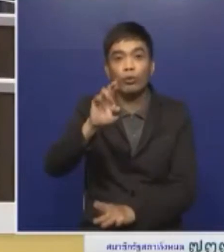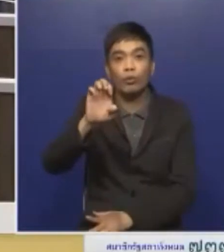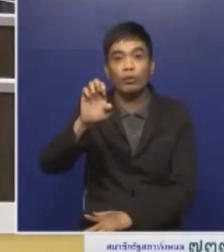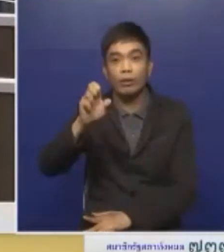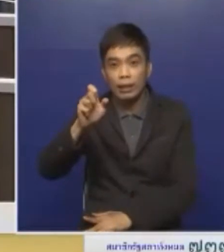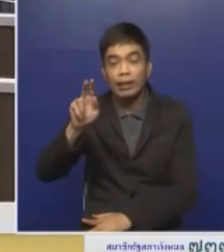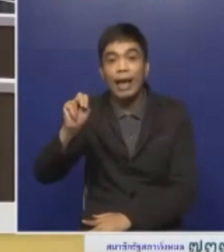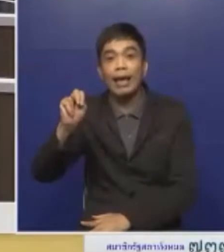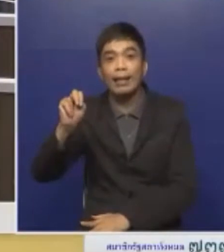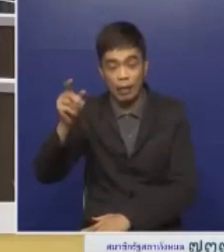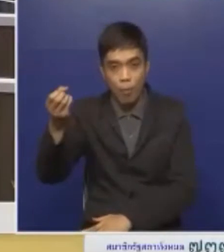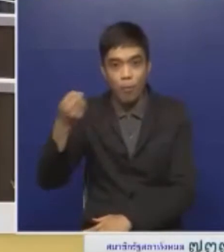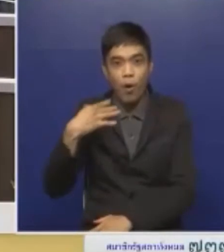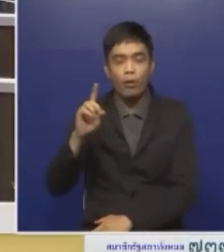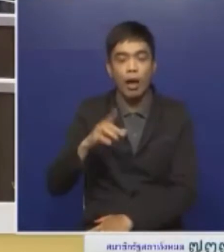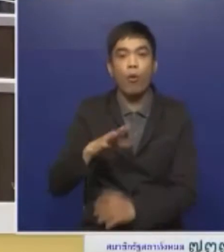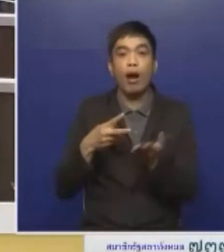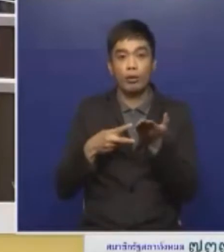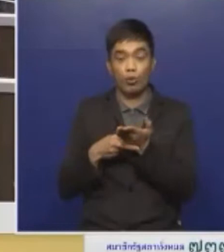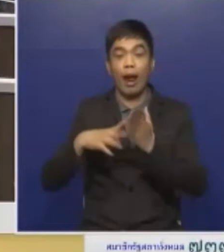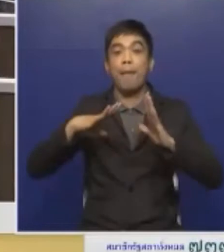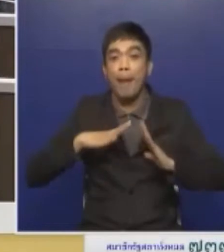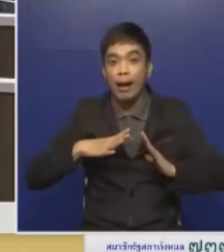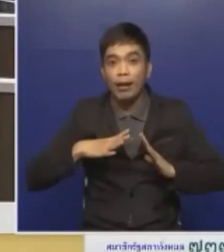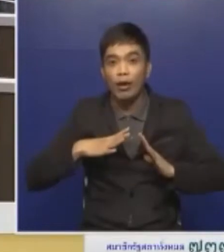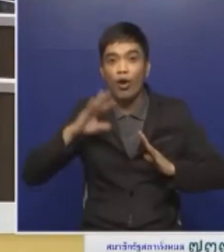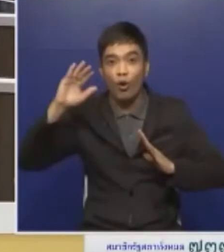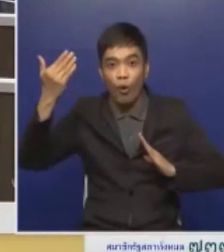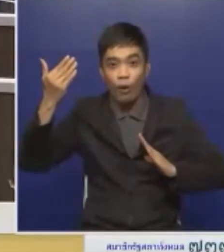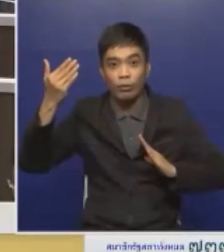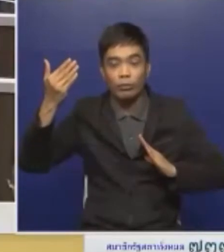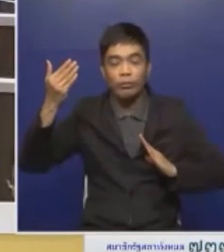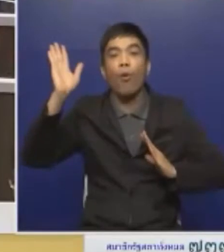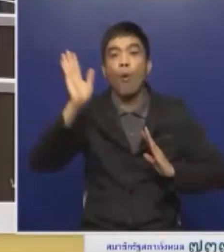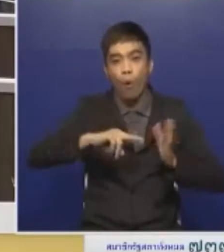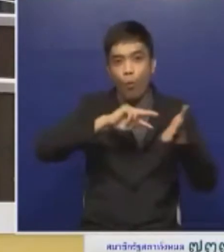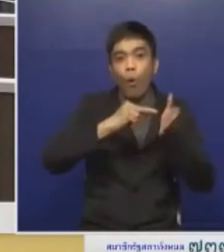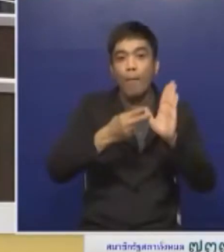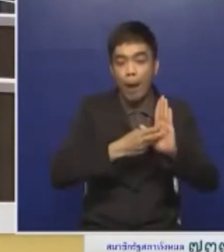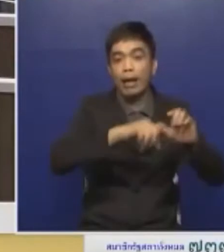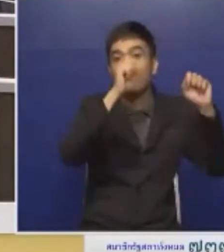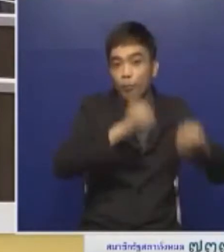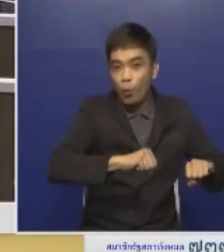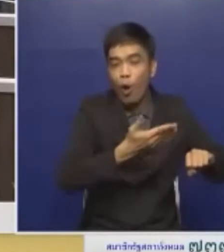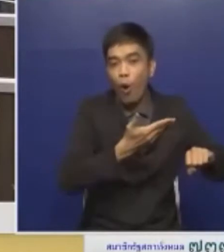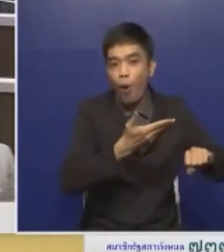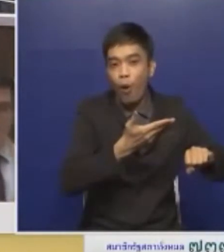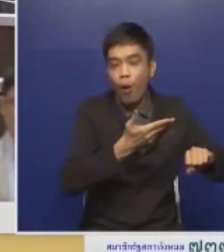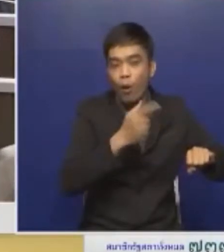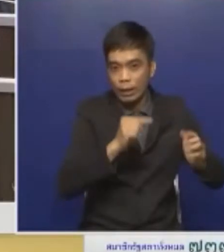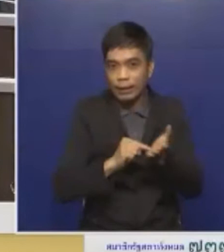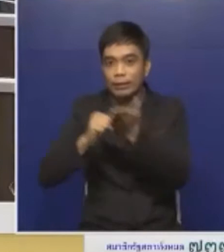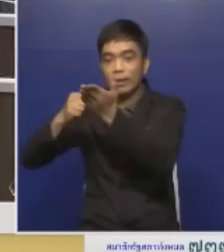ท่านบอกว่า ให้พักไ้ก่อน หมายควาเรากำลงจะหยุดการลงมะติแต่เรารอให้ส่งเรื่อง